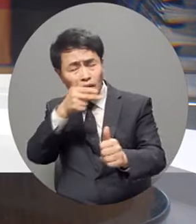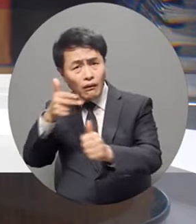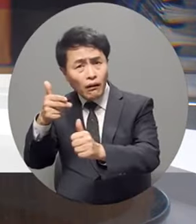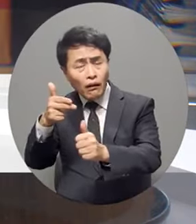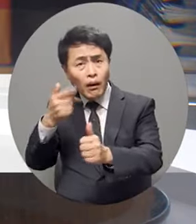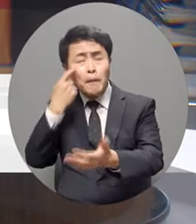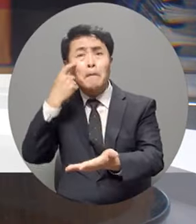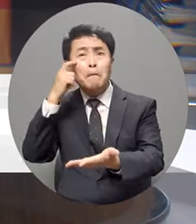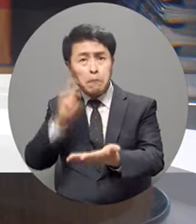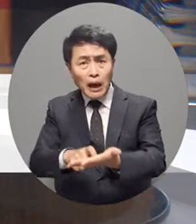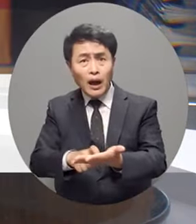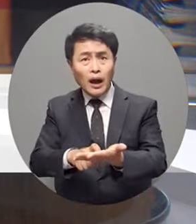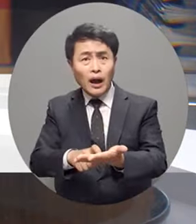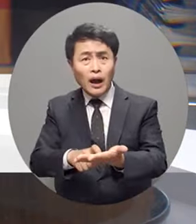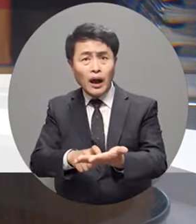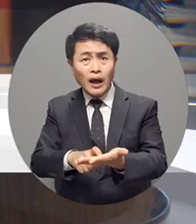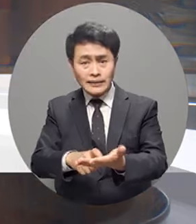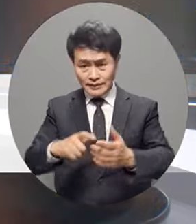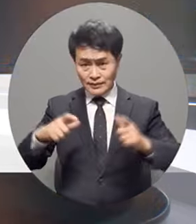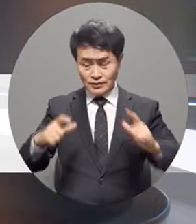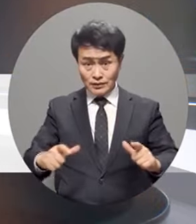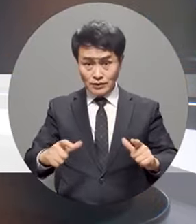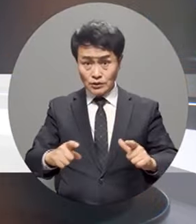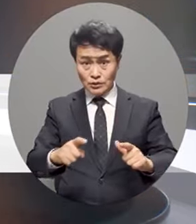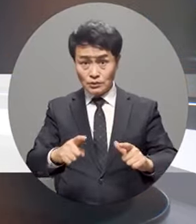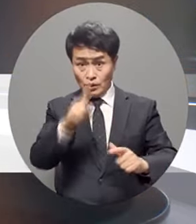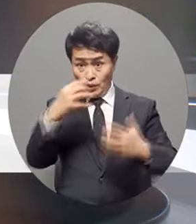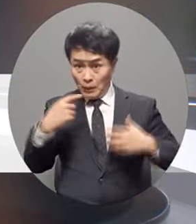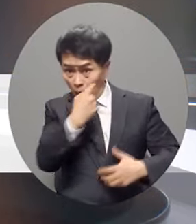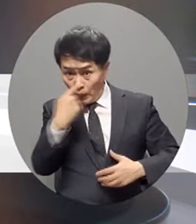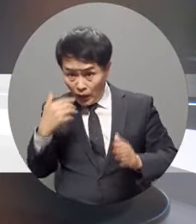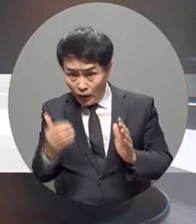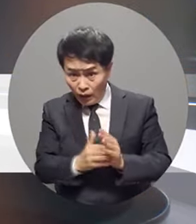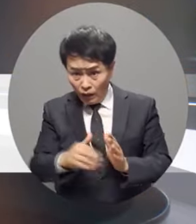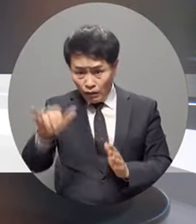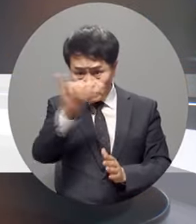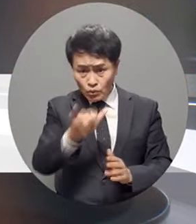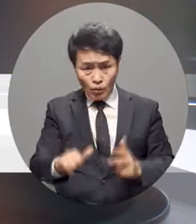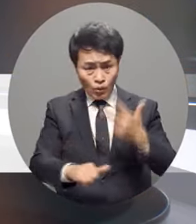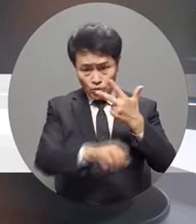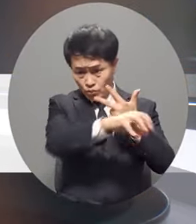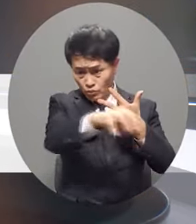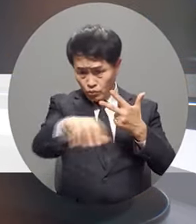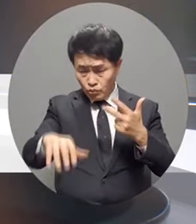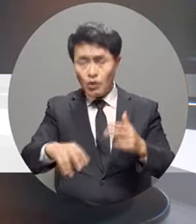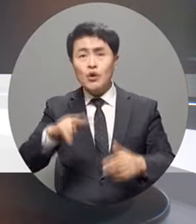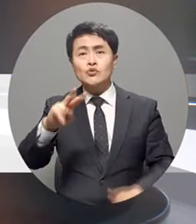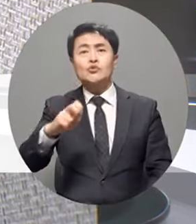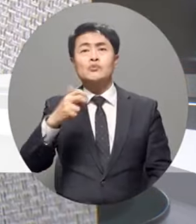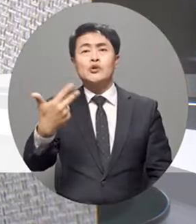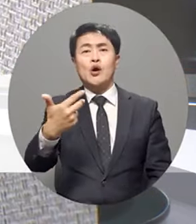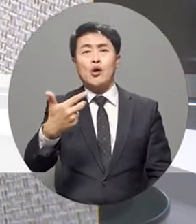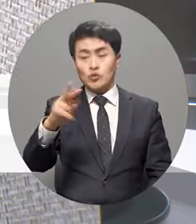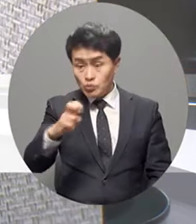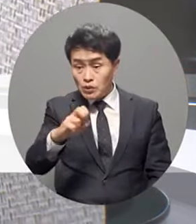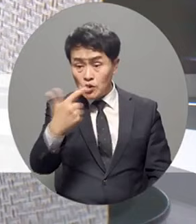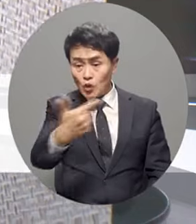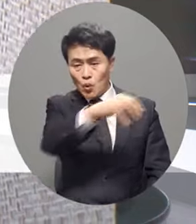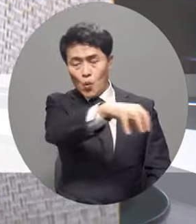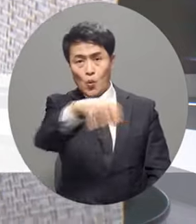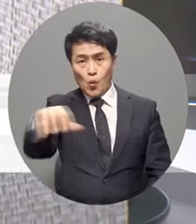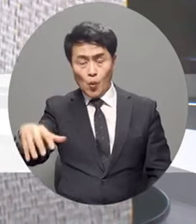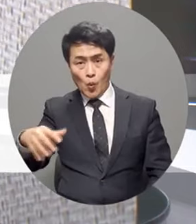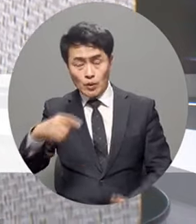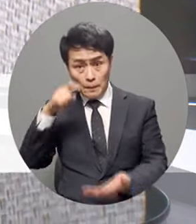무더기로 적발됐습니다 지금까지 당국에 확인된 것만 전국 일곱개 시도에 걸쳐 26 곳에 달하는데요